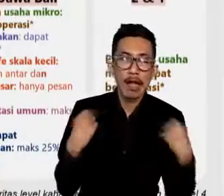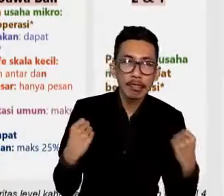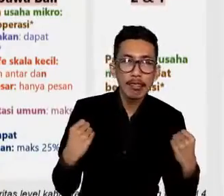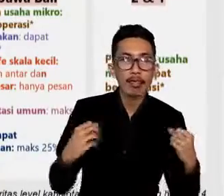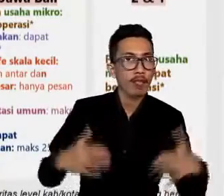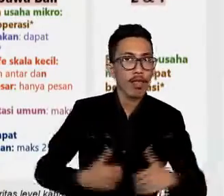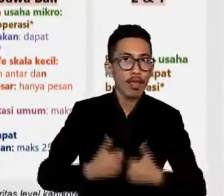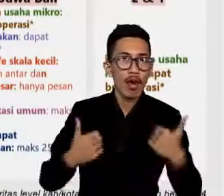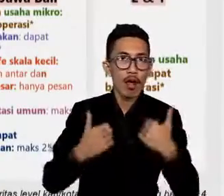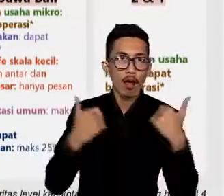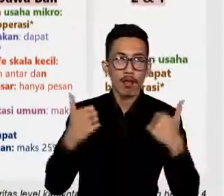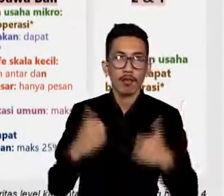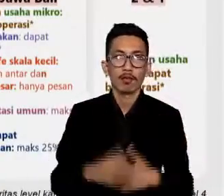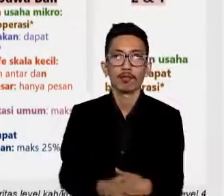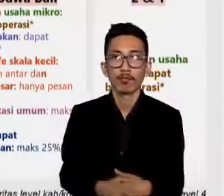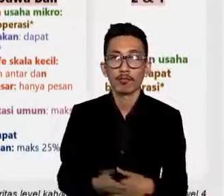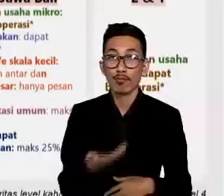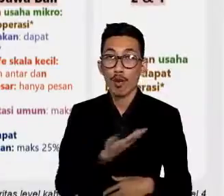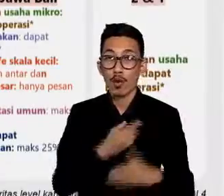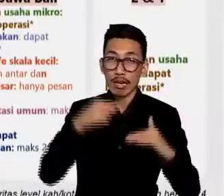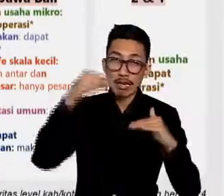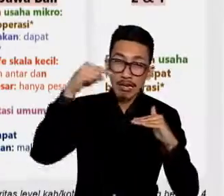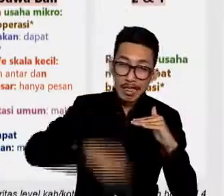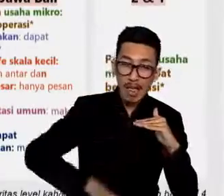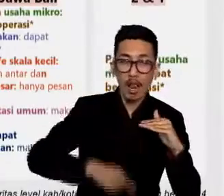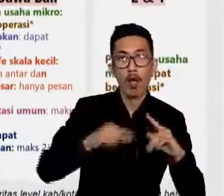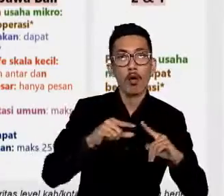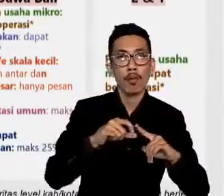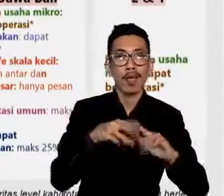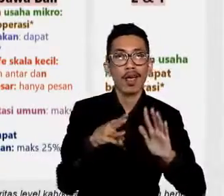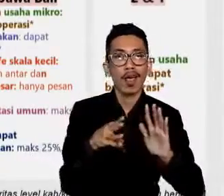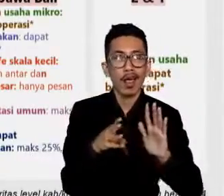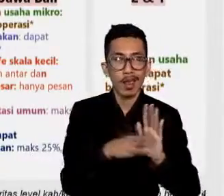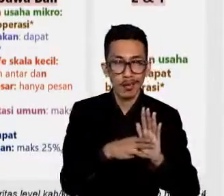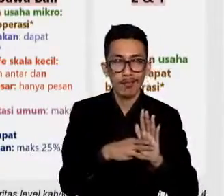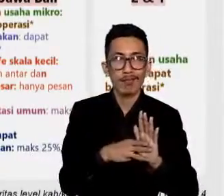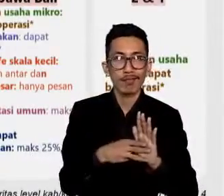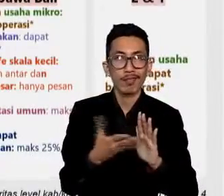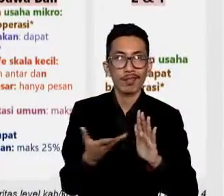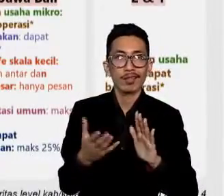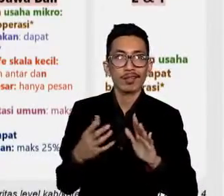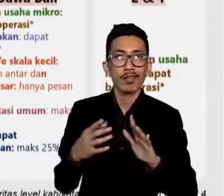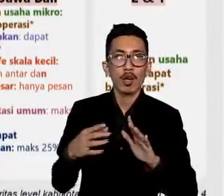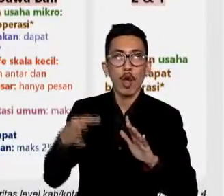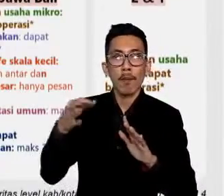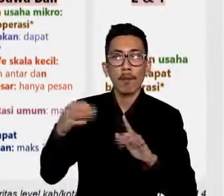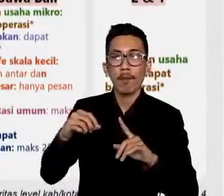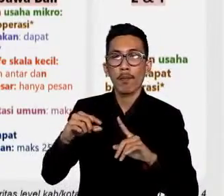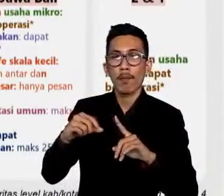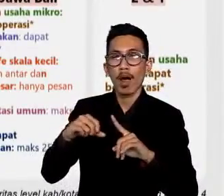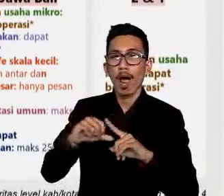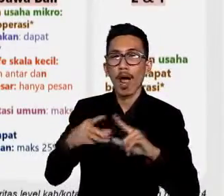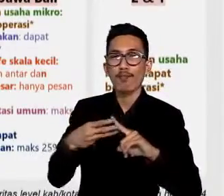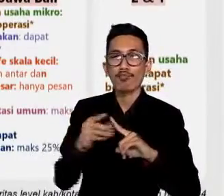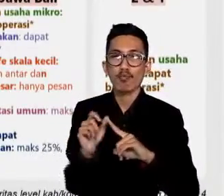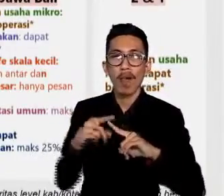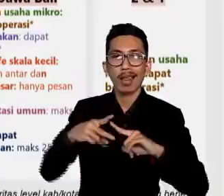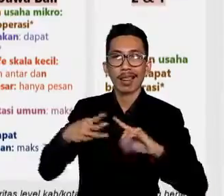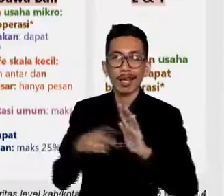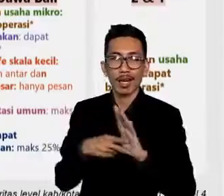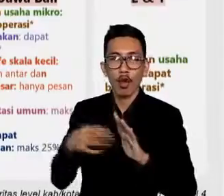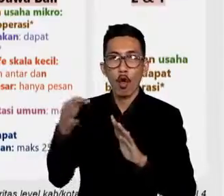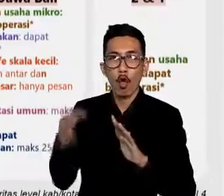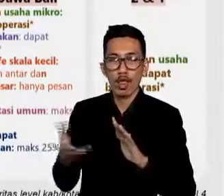secara lebih detail pembatasan kegiatan masyarakat di kabupaten kota level 3 dan 4 merunut kepada